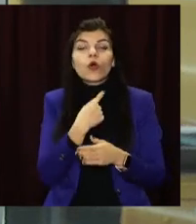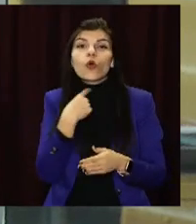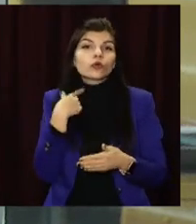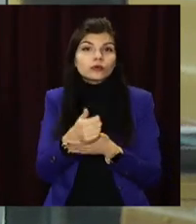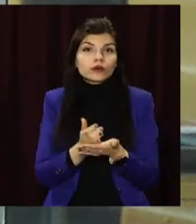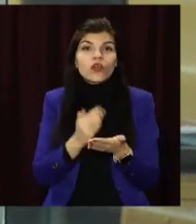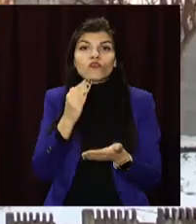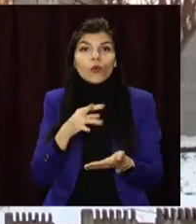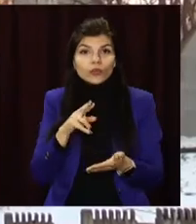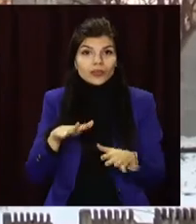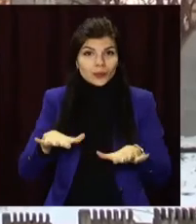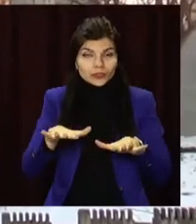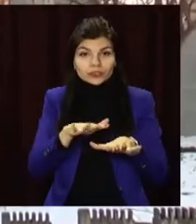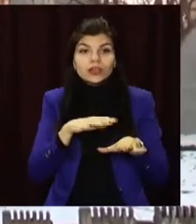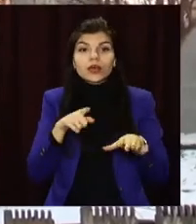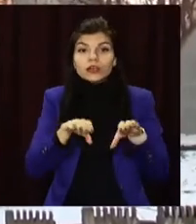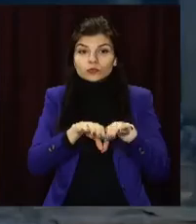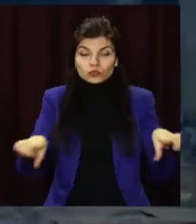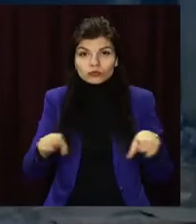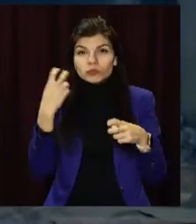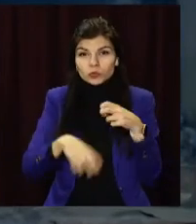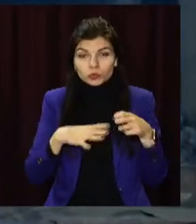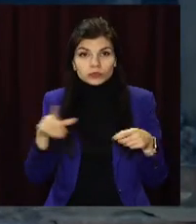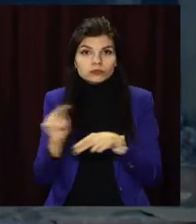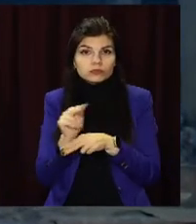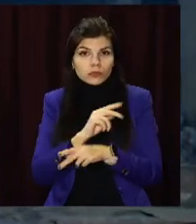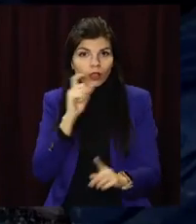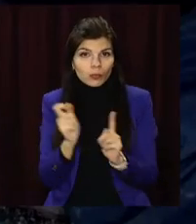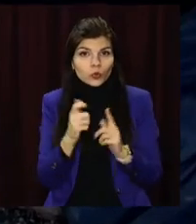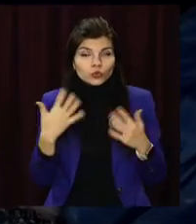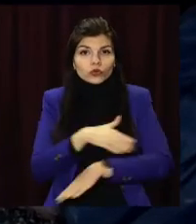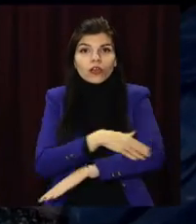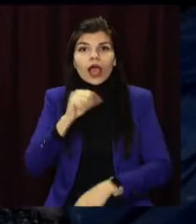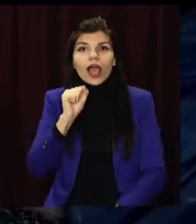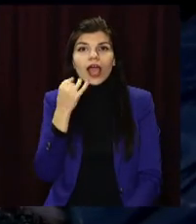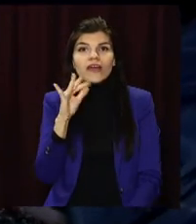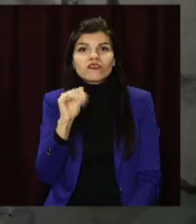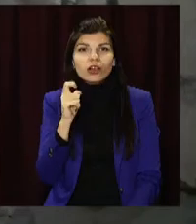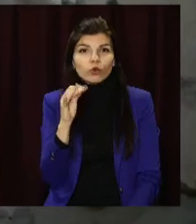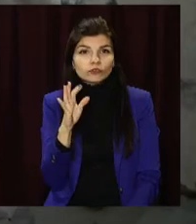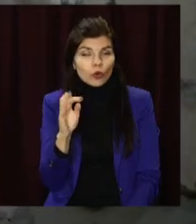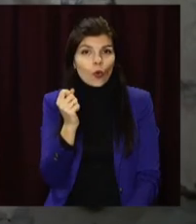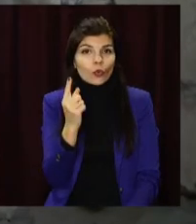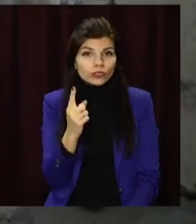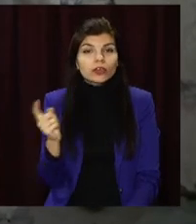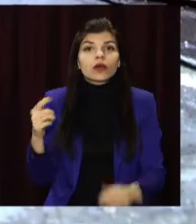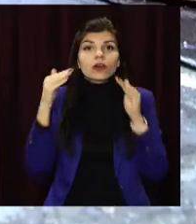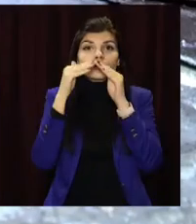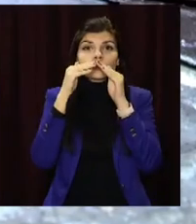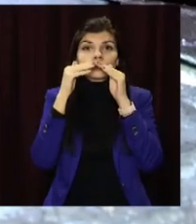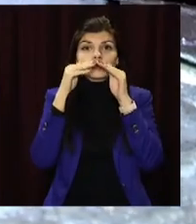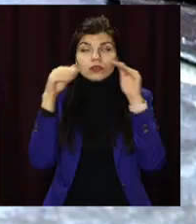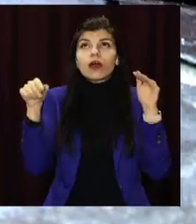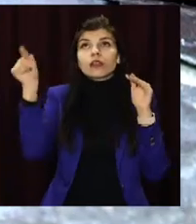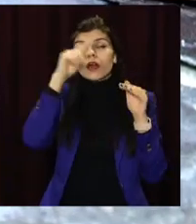житловий фонд міста, ліквідувала прорив труби. Стався він у багатоповерхівці по вулиці Айвазовського, 11. На горищі будинку не